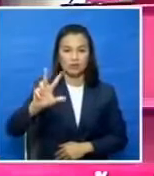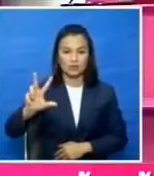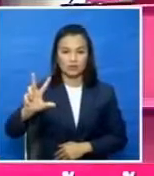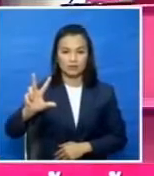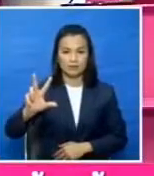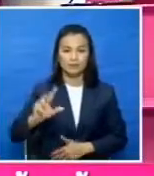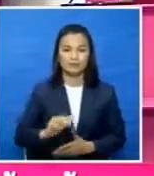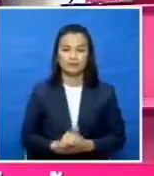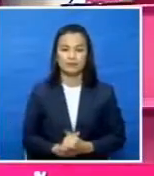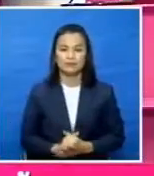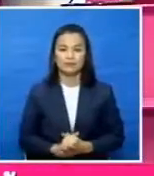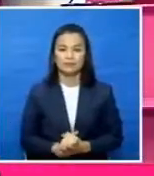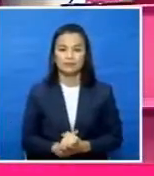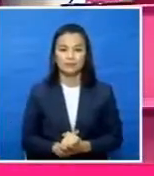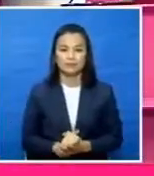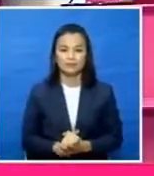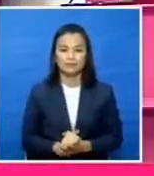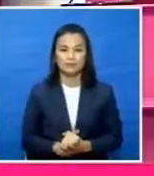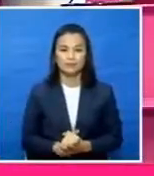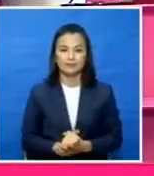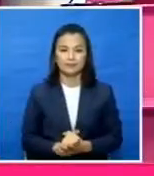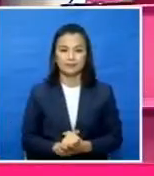015-9623